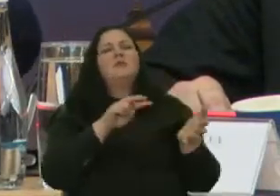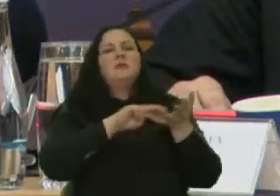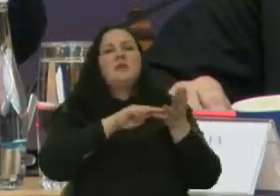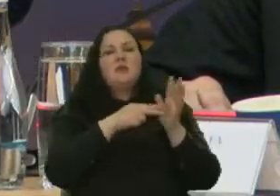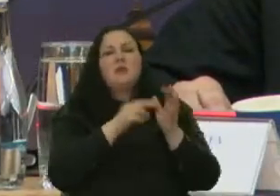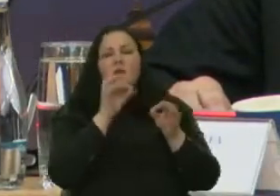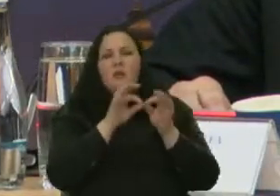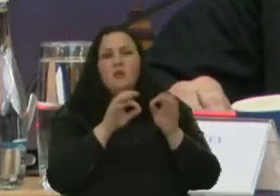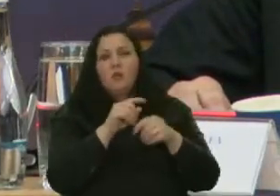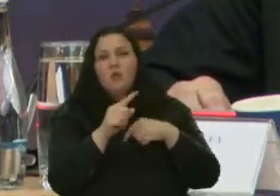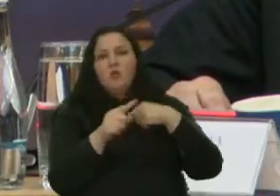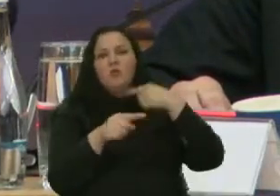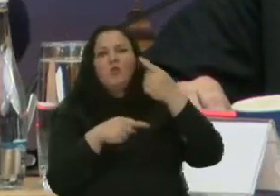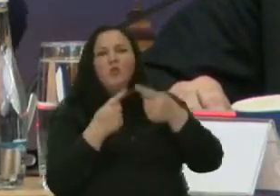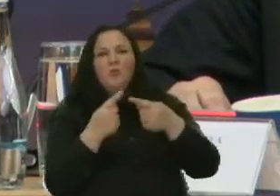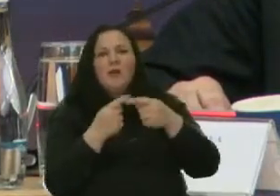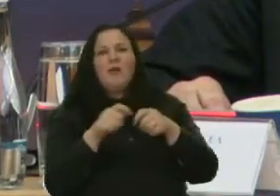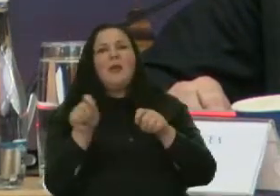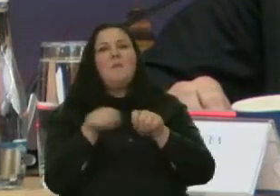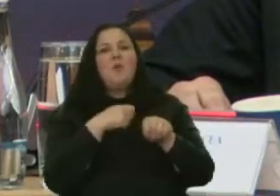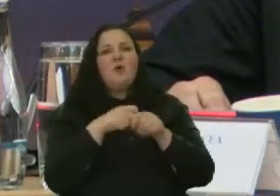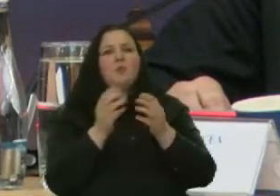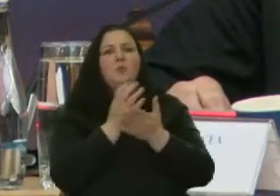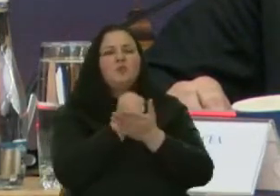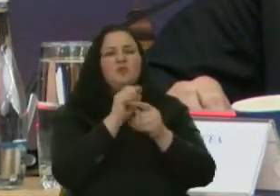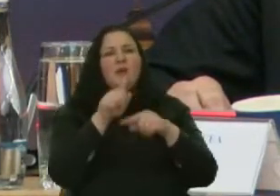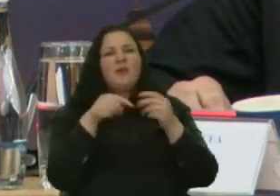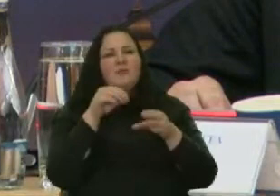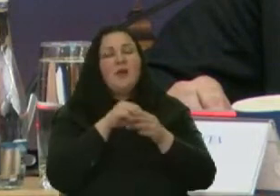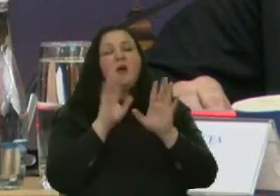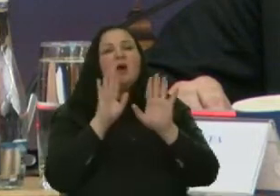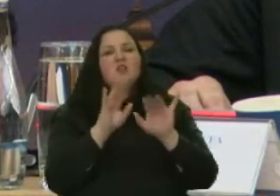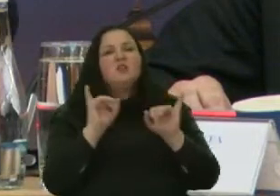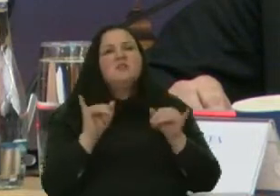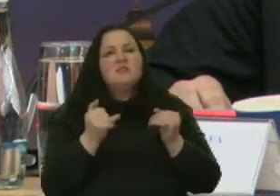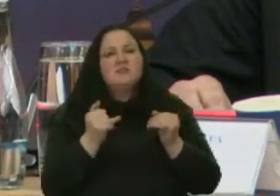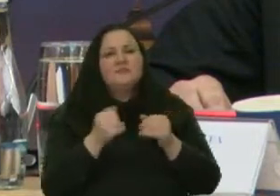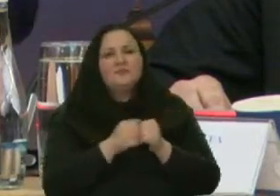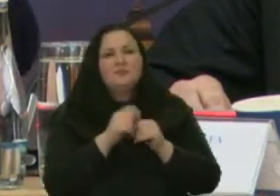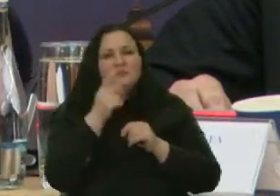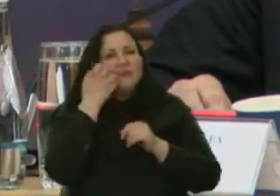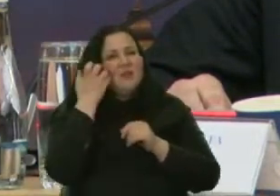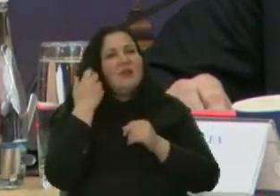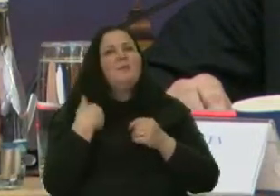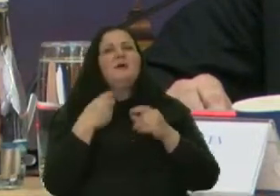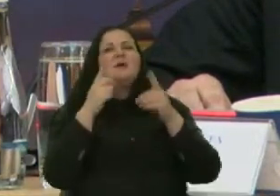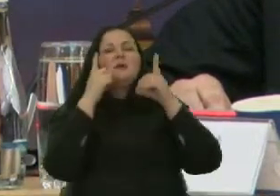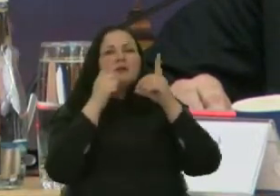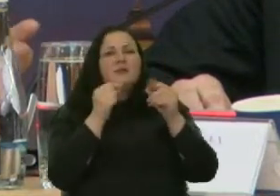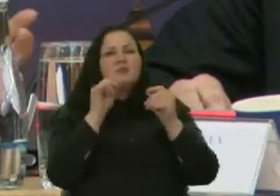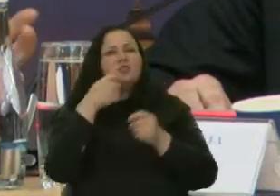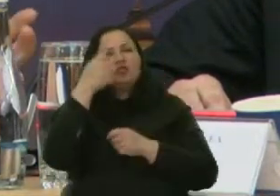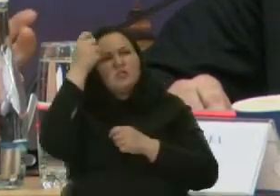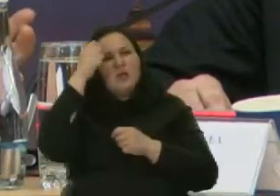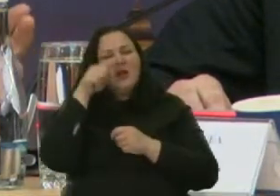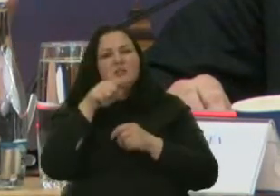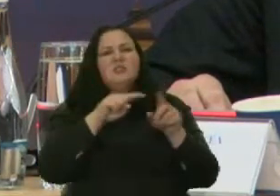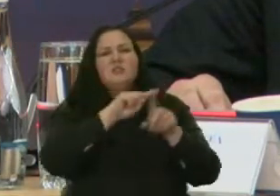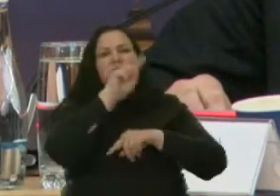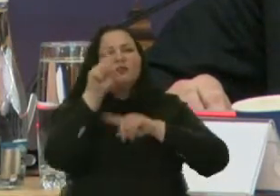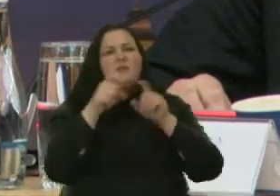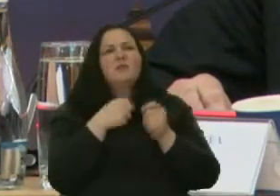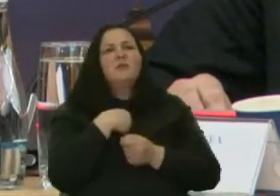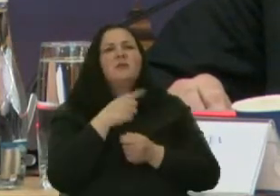știi treci după aceea la rectificare bugetară și treci la implementare asta se va întâmpla de aceea când am răspuns și cetățenilor la această întrebare